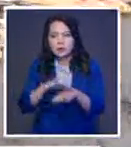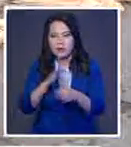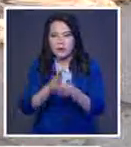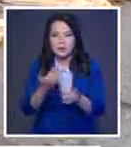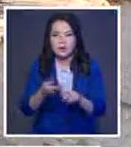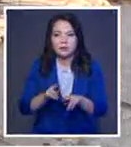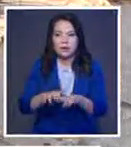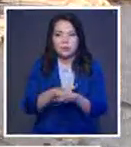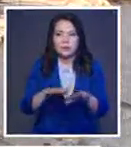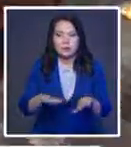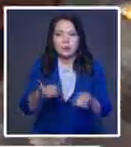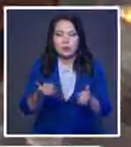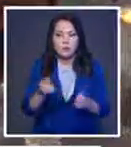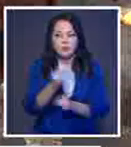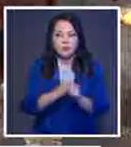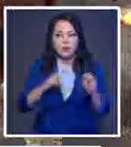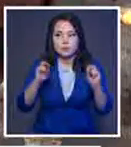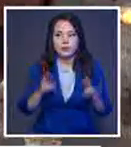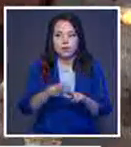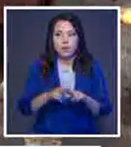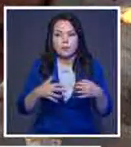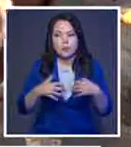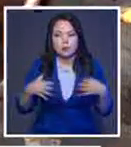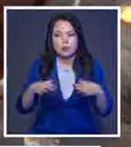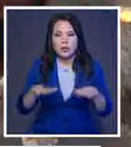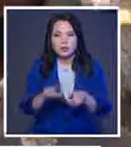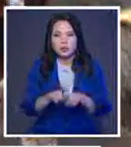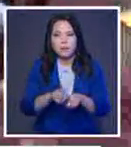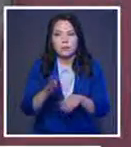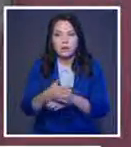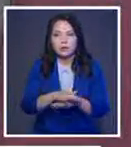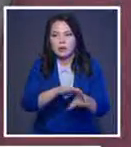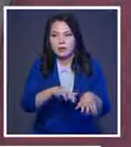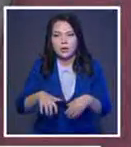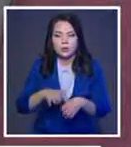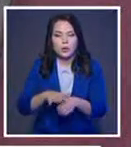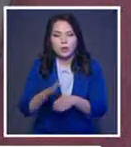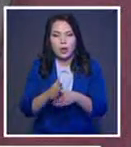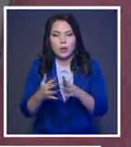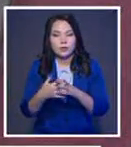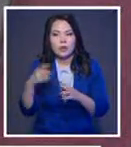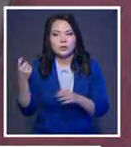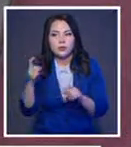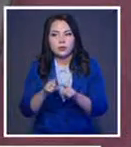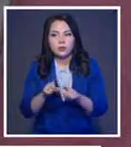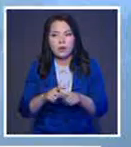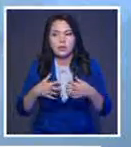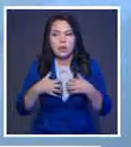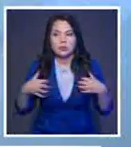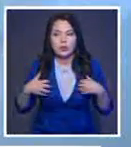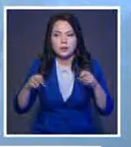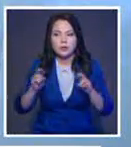Қуаттылығы 200 аттың күшіне тең моторлы қайықпен жүрген браконьерлерден балық түгелдей тәркілен. Орман шаруашылығы және жануарлар әлемі